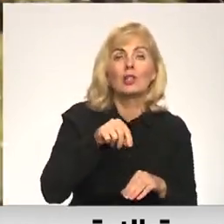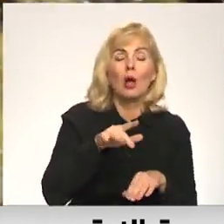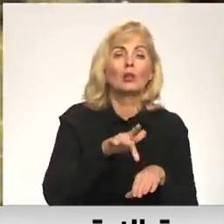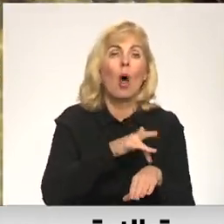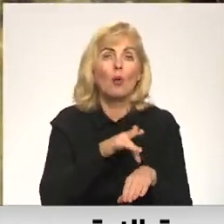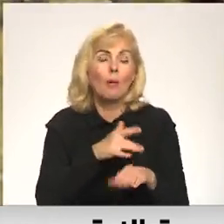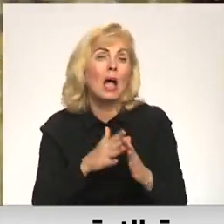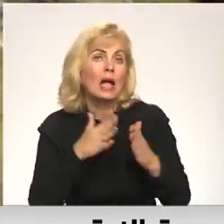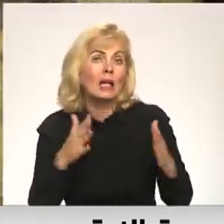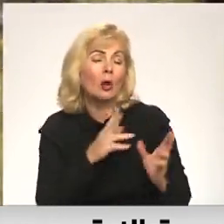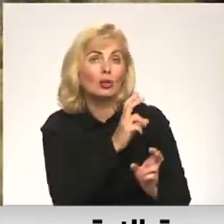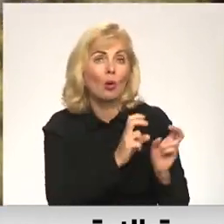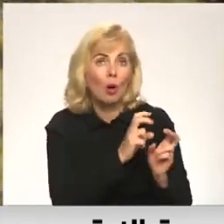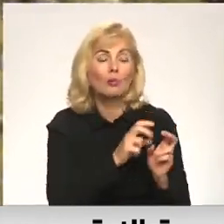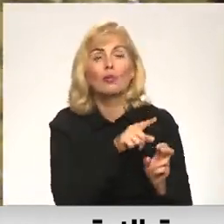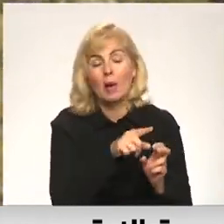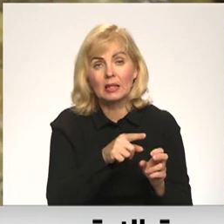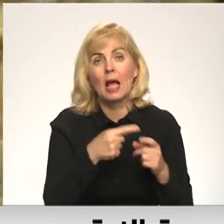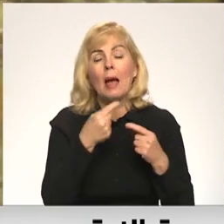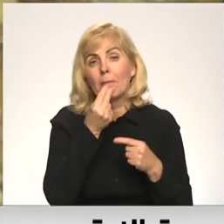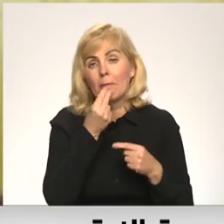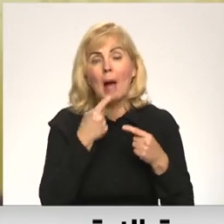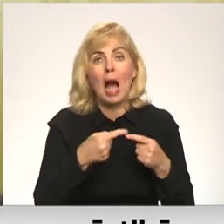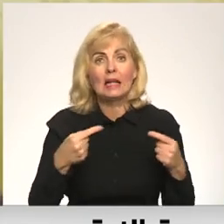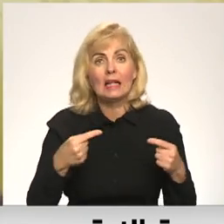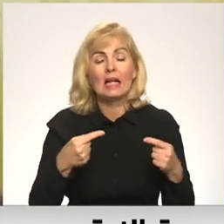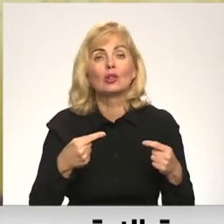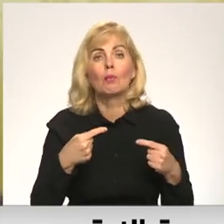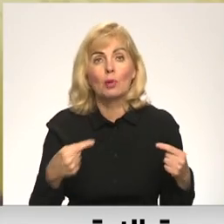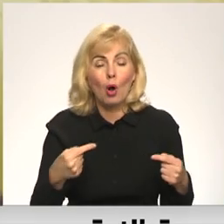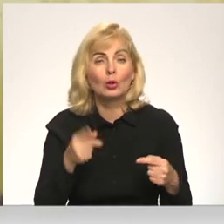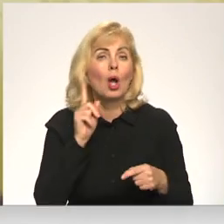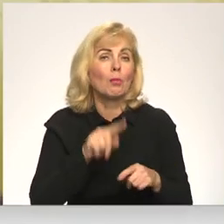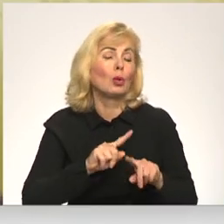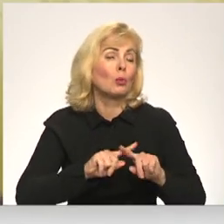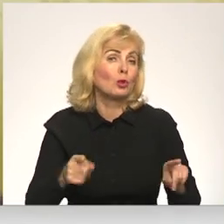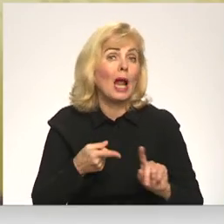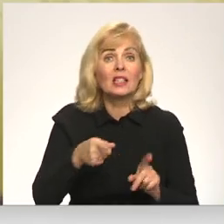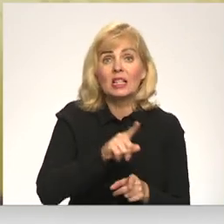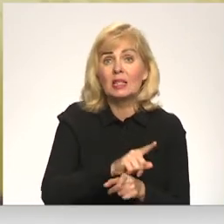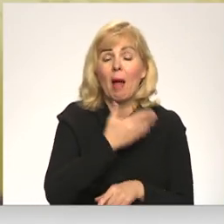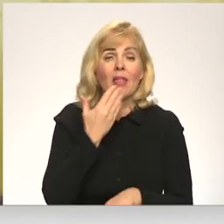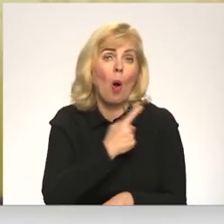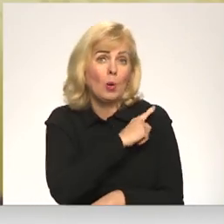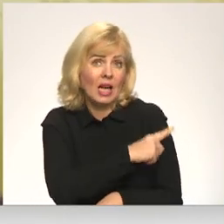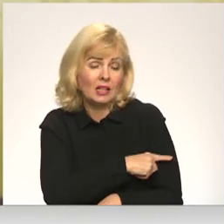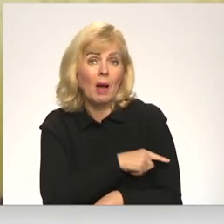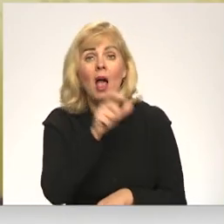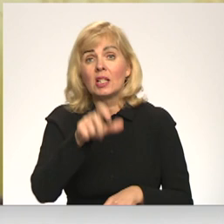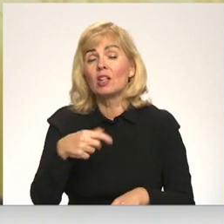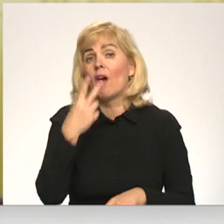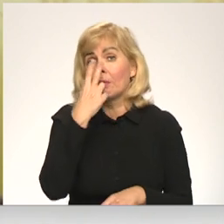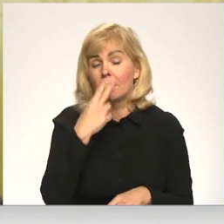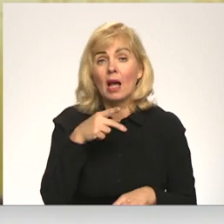transtaukskābju daudzumu rūpnieciski ražotajos pārtikas produktos. Bez šaubām, ka izmainīt uzreiz, to nav iespējams, jo cilvēks ir pieradis pie